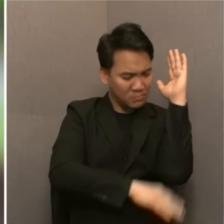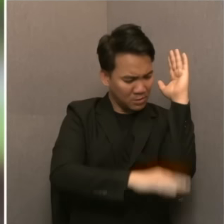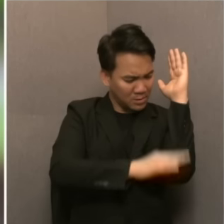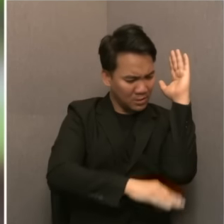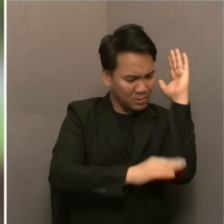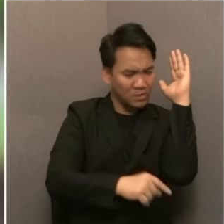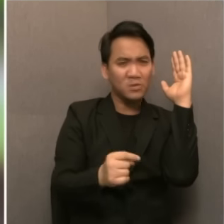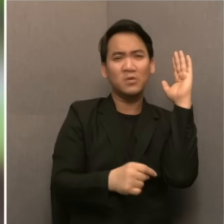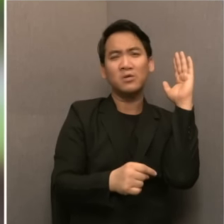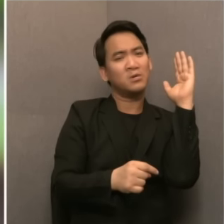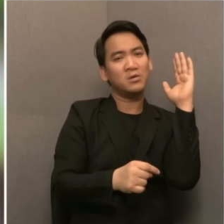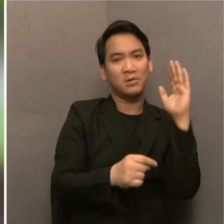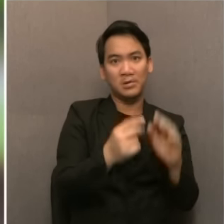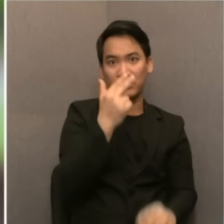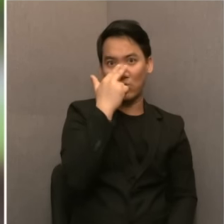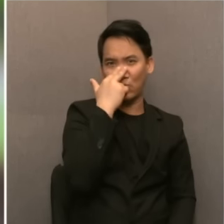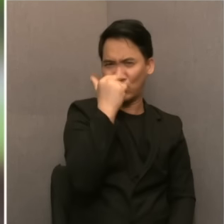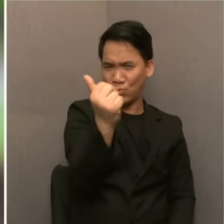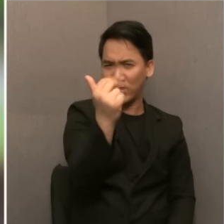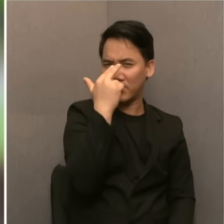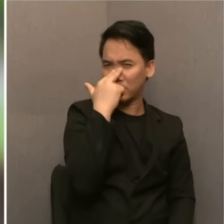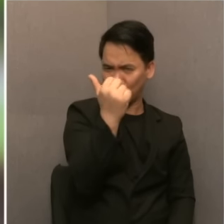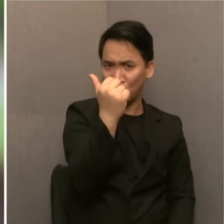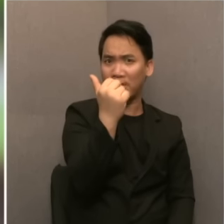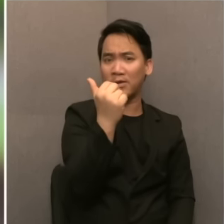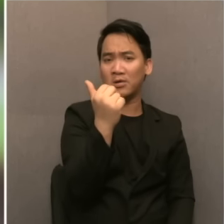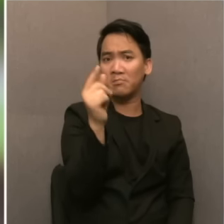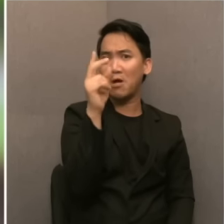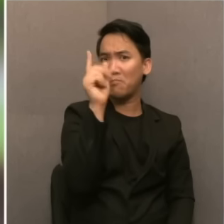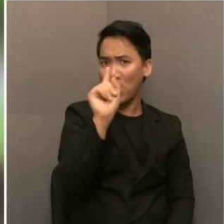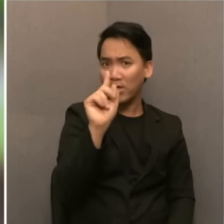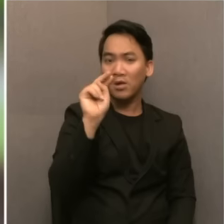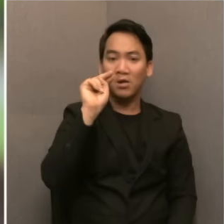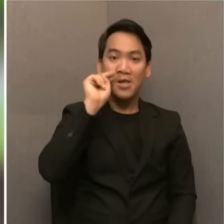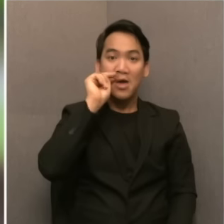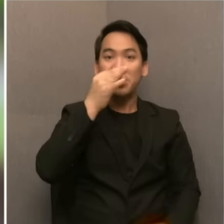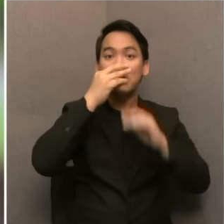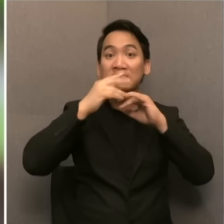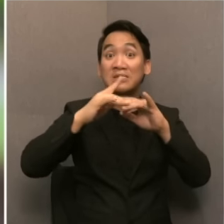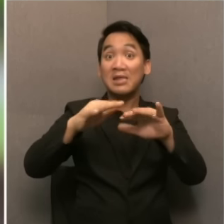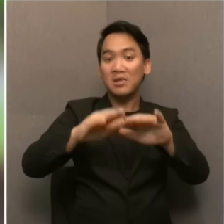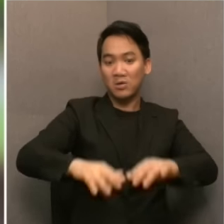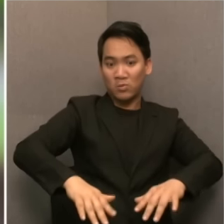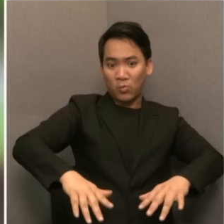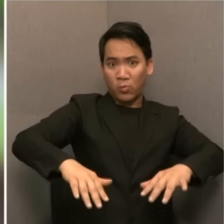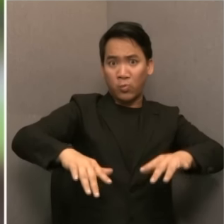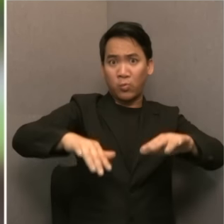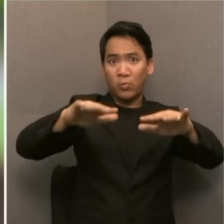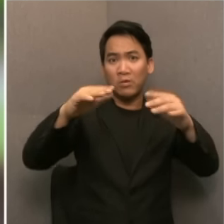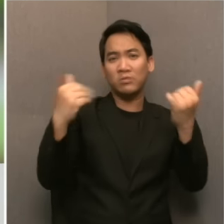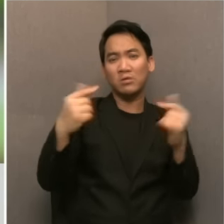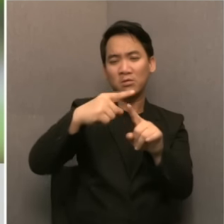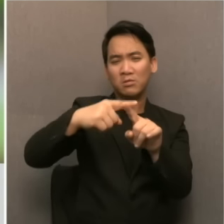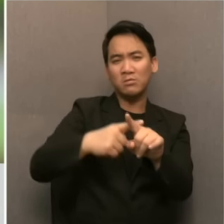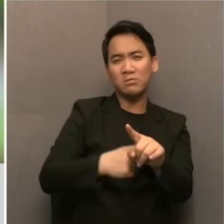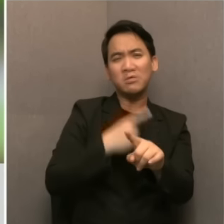ในขณะเดียวกันต้องจับตามองอย่างใกล้ชิดเพราะว่าช่วงนี้เองน้ำทะเลอาจจะหนุนสูงขึ้นมาประกอบกับว่าตอนนี้ยังคงไม่ผ่านพ้นเดือนตุลาคม